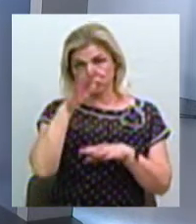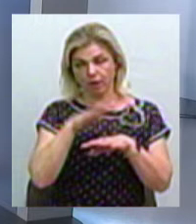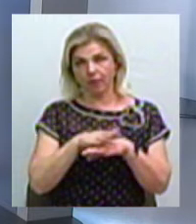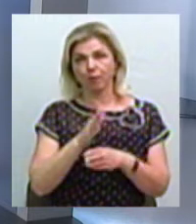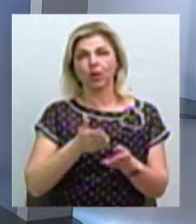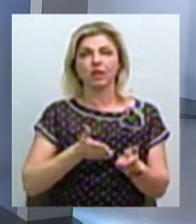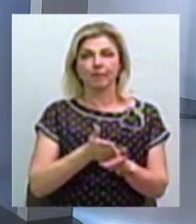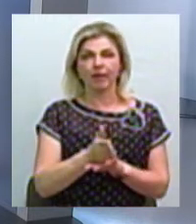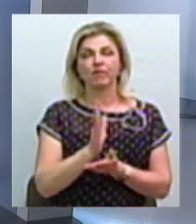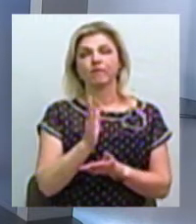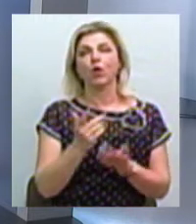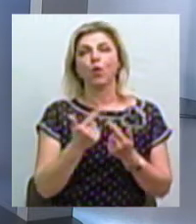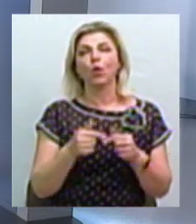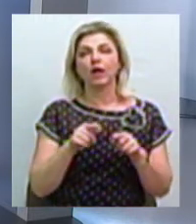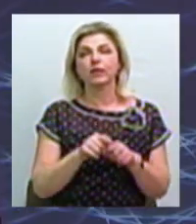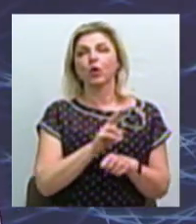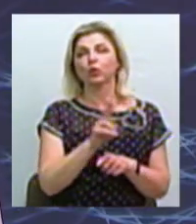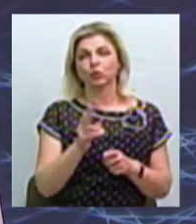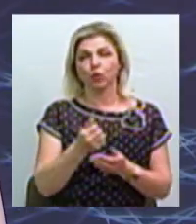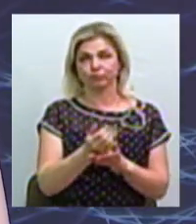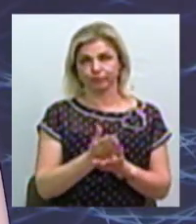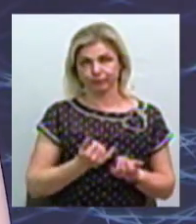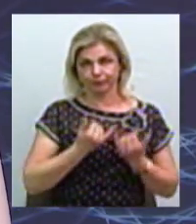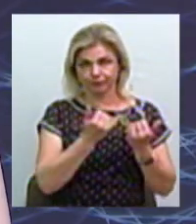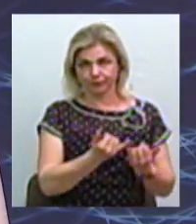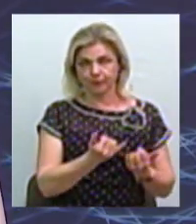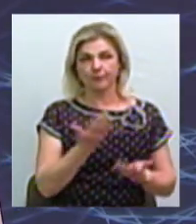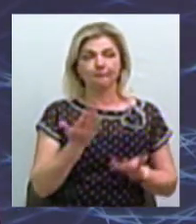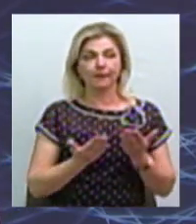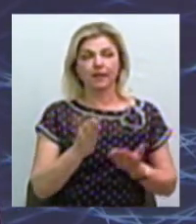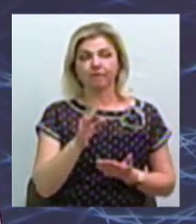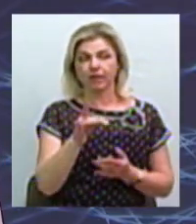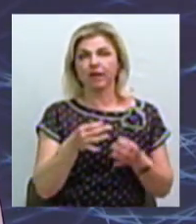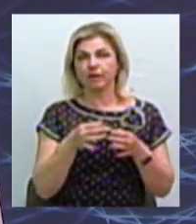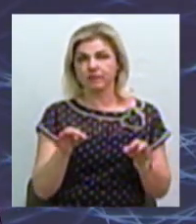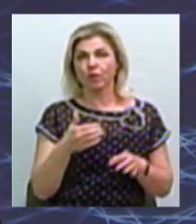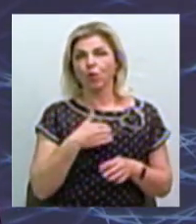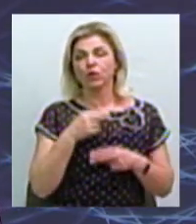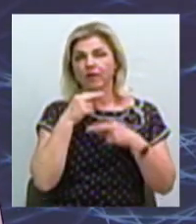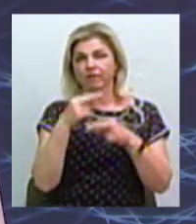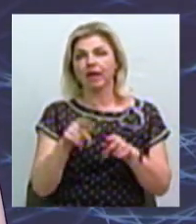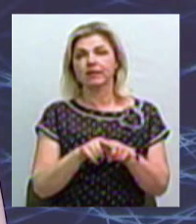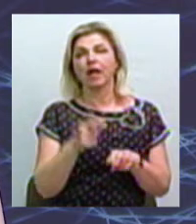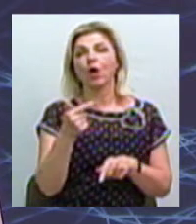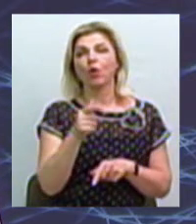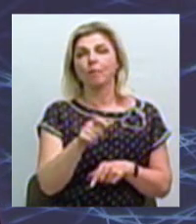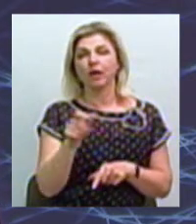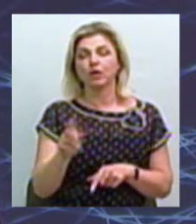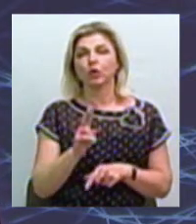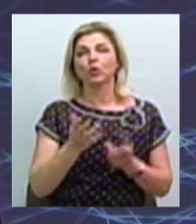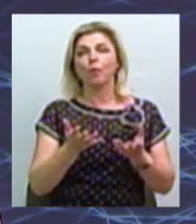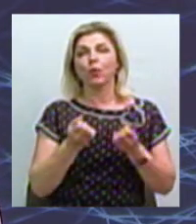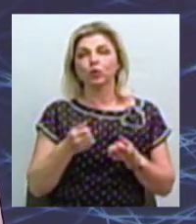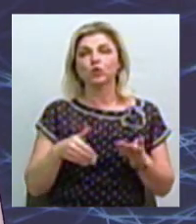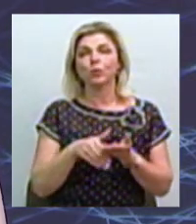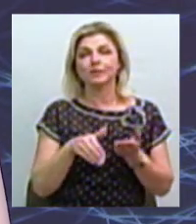спрямовувати їх в організації надавачі послуг. І якщо ви дозволите, я б хотіла звернути увагу таких громадян, хто є отримувачем субсидій на